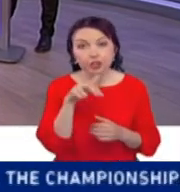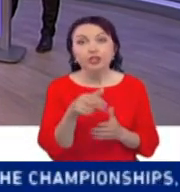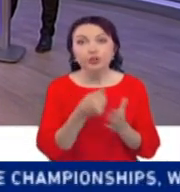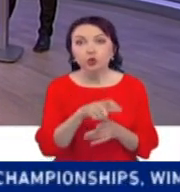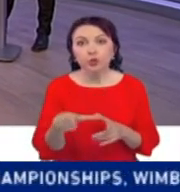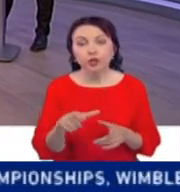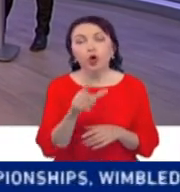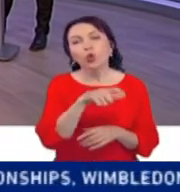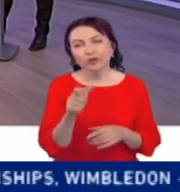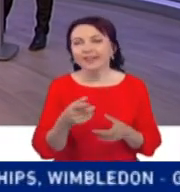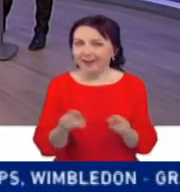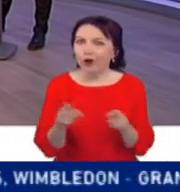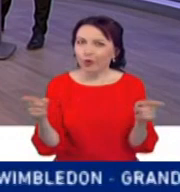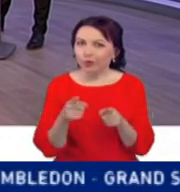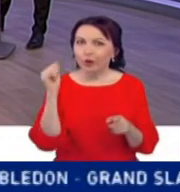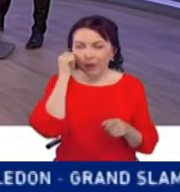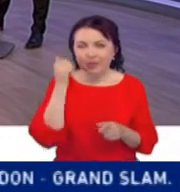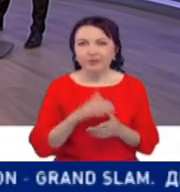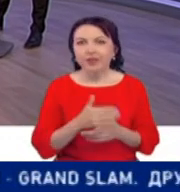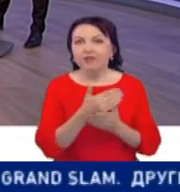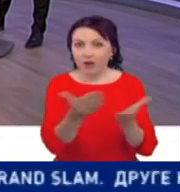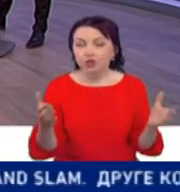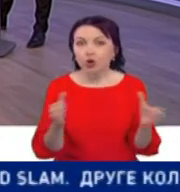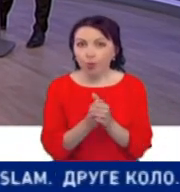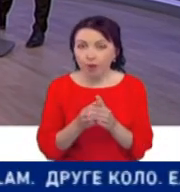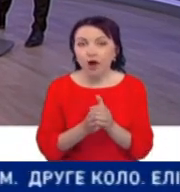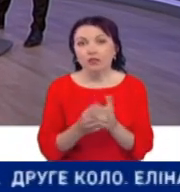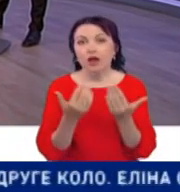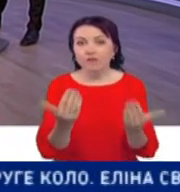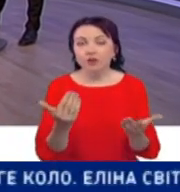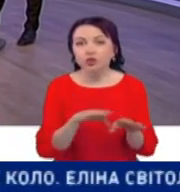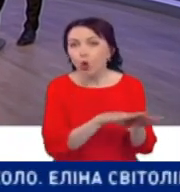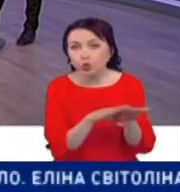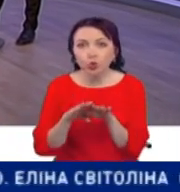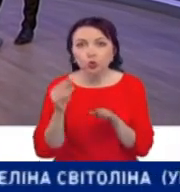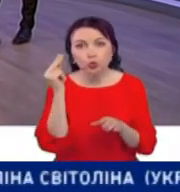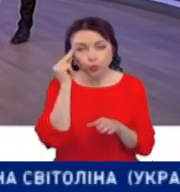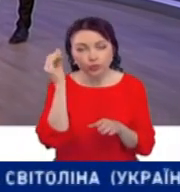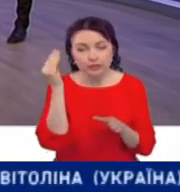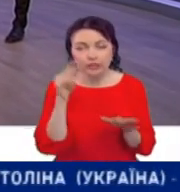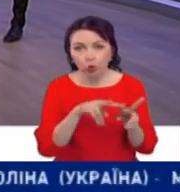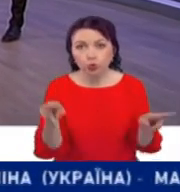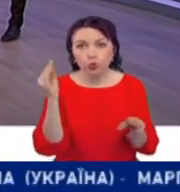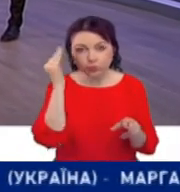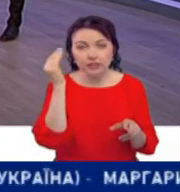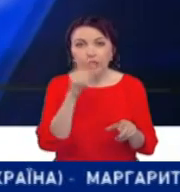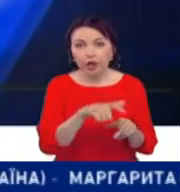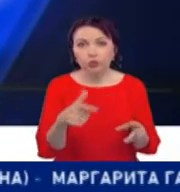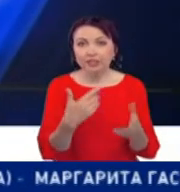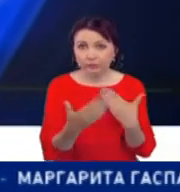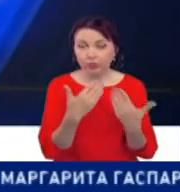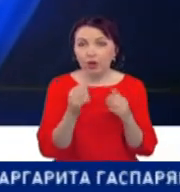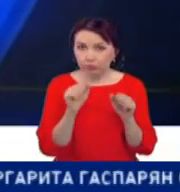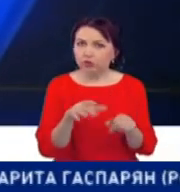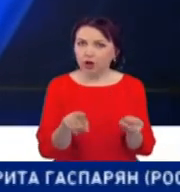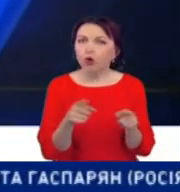коротка пам'ять? Ті люди, ваша команда, ваші однодумці, люди, з якими ви спілкуєтеся, можна сказати, що в них